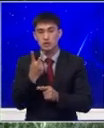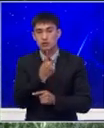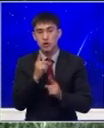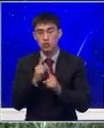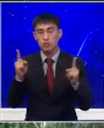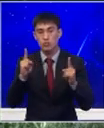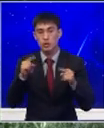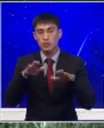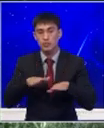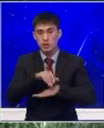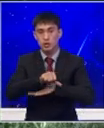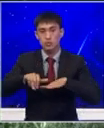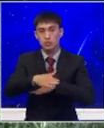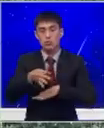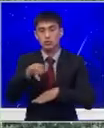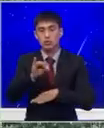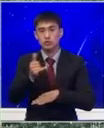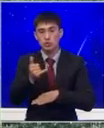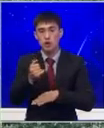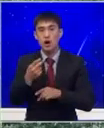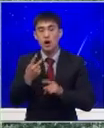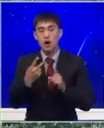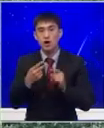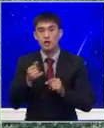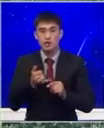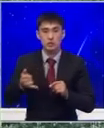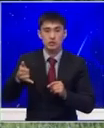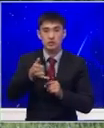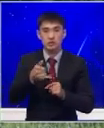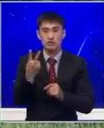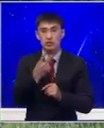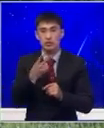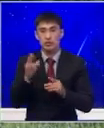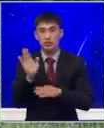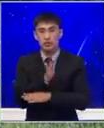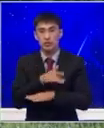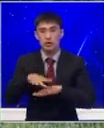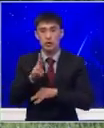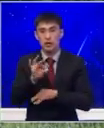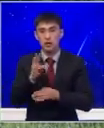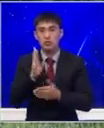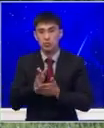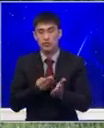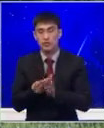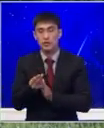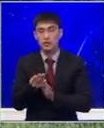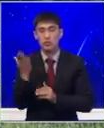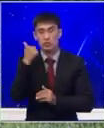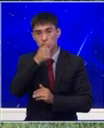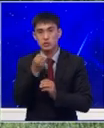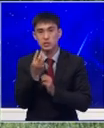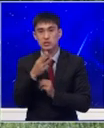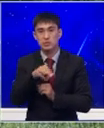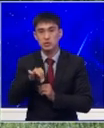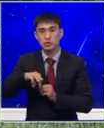питомника один остался на территории области Жетысу она ирригационную сеть второго питомника который в кегене уже было выделено в прошлом году